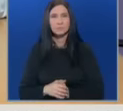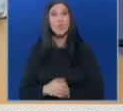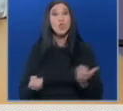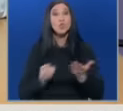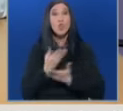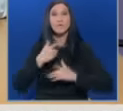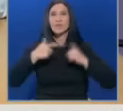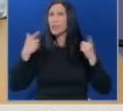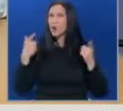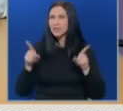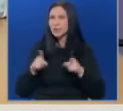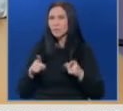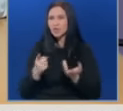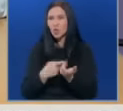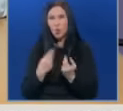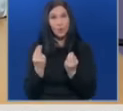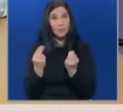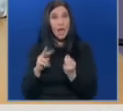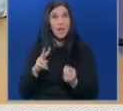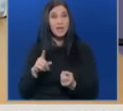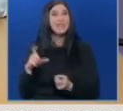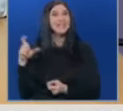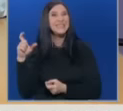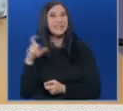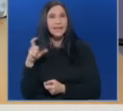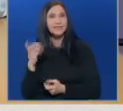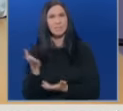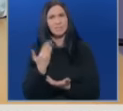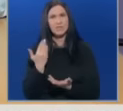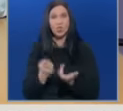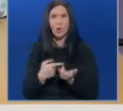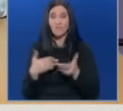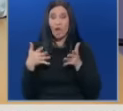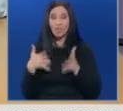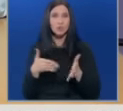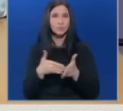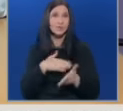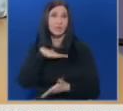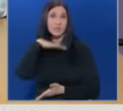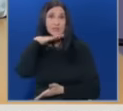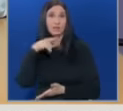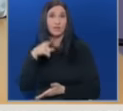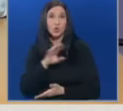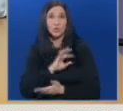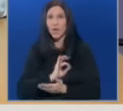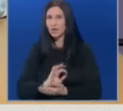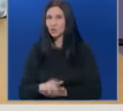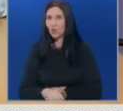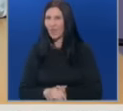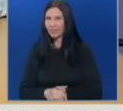Нова демокрация ли управляваше толкова добре или Сириза беше толкова лоша опозиция, за да се стигне до този резултат?